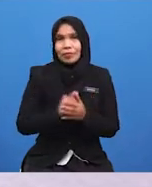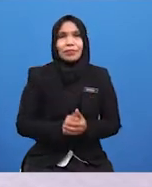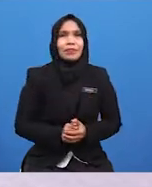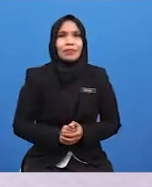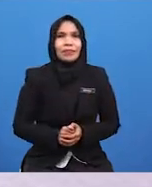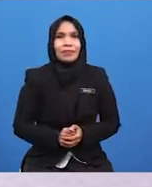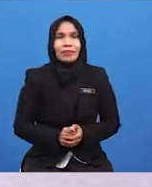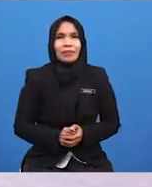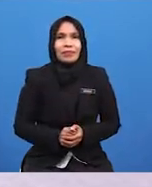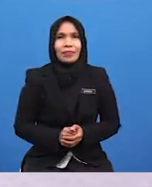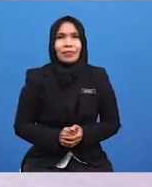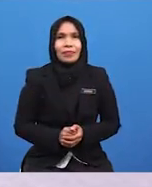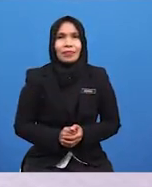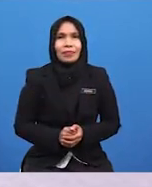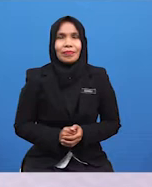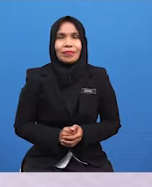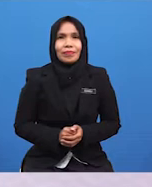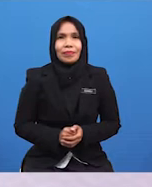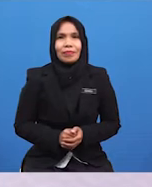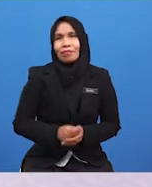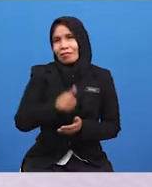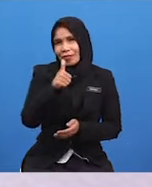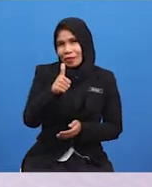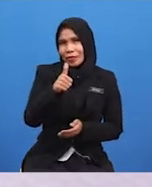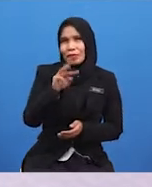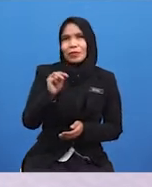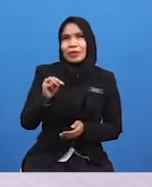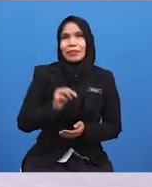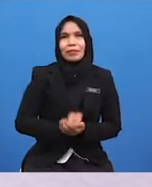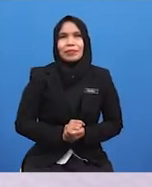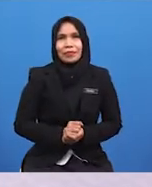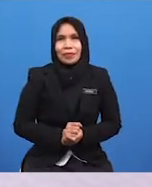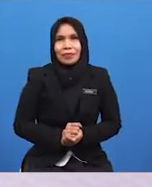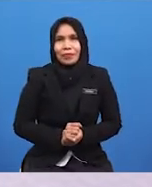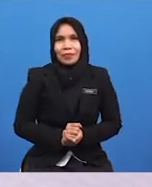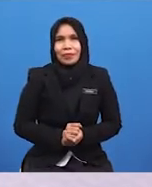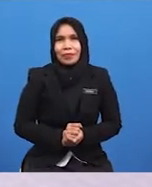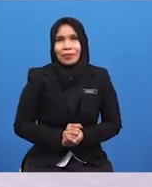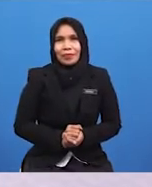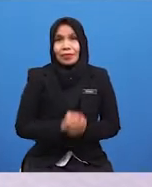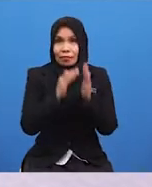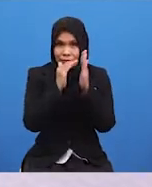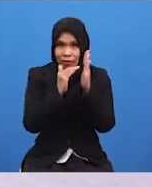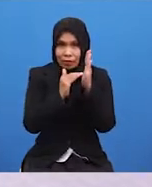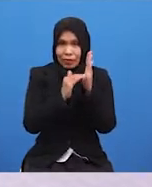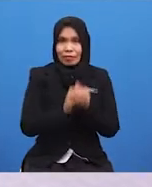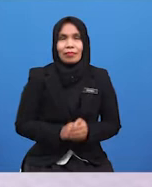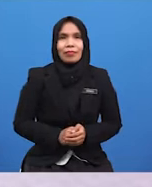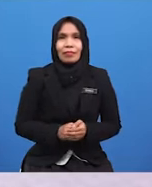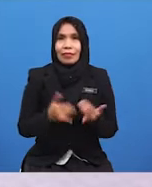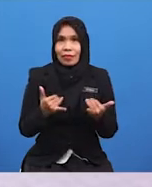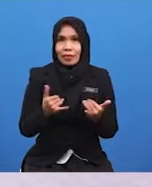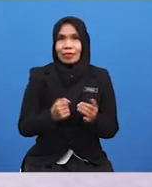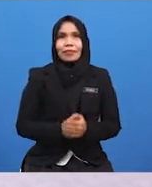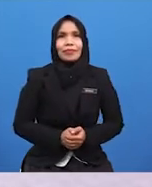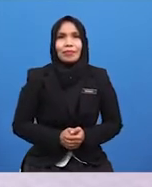adakah anda lakukan tadi hebat murid-murid cukup SMA sekarang